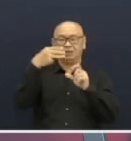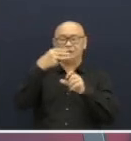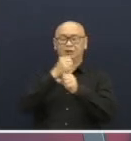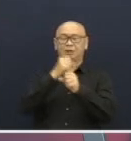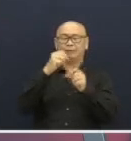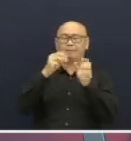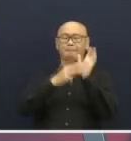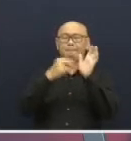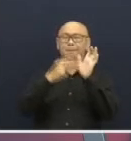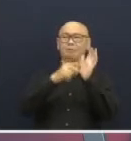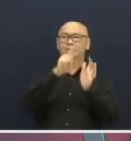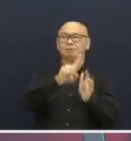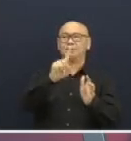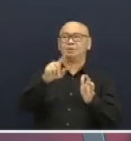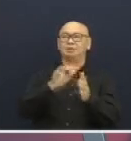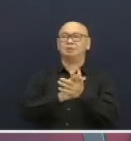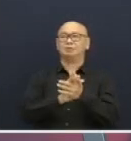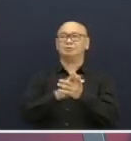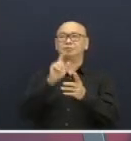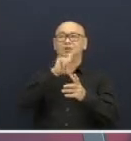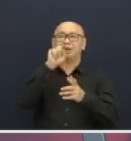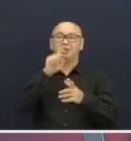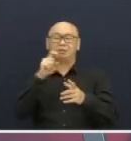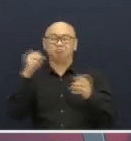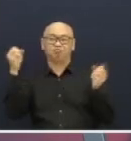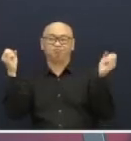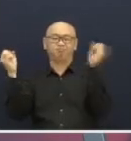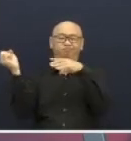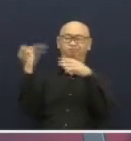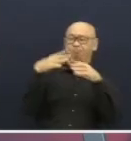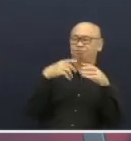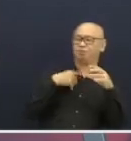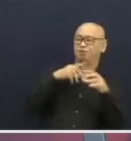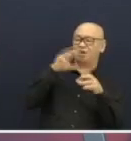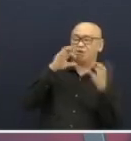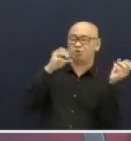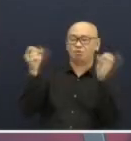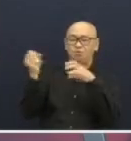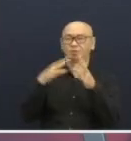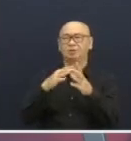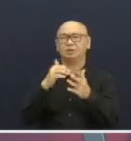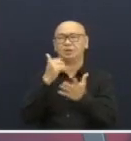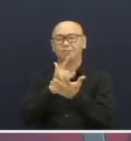masing-masing pasangan calon akan saling bertanya, saling menanggapi, dan saling berargumentasi. Tetaplah bersama kami.